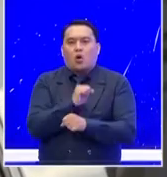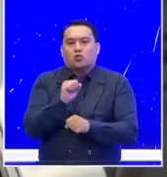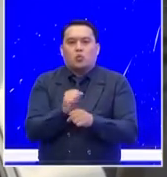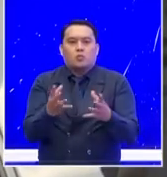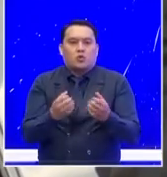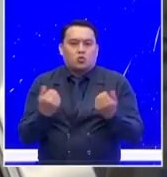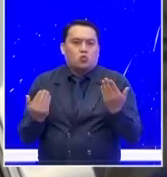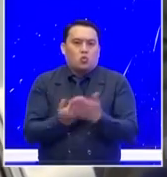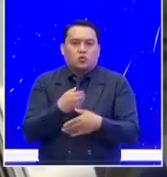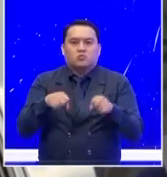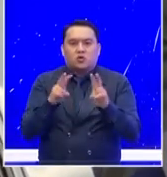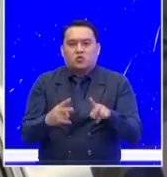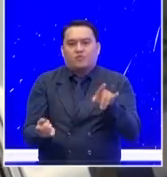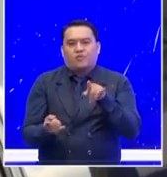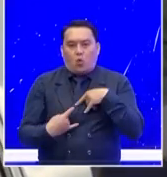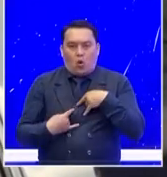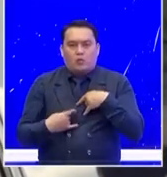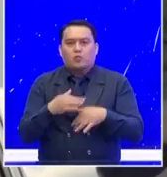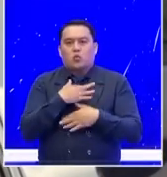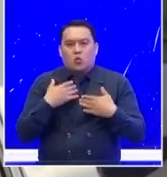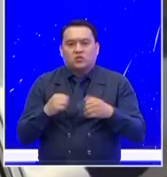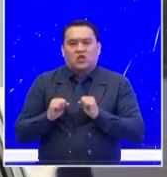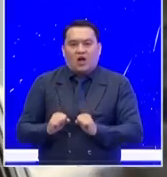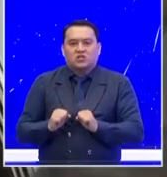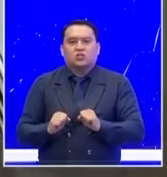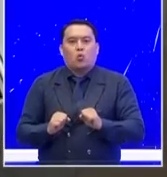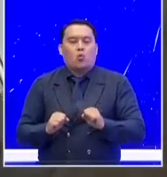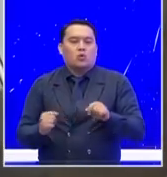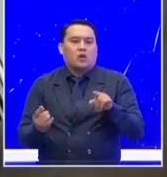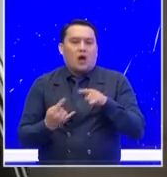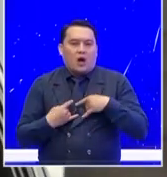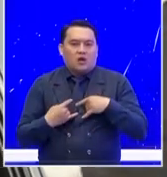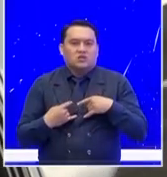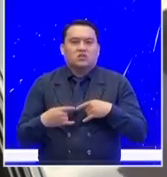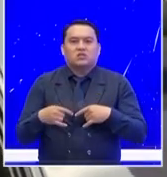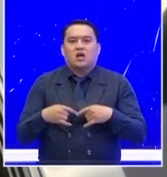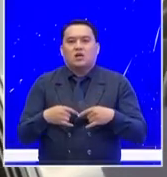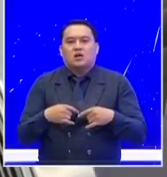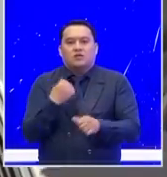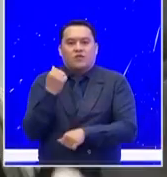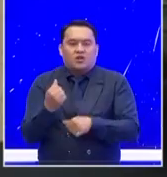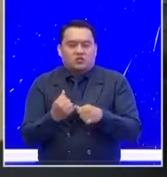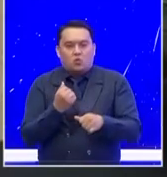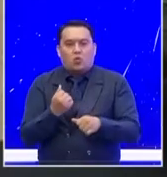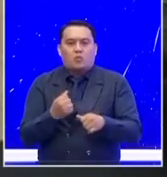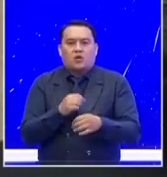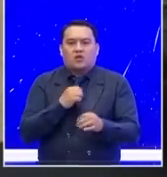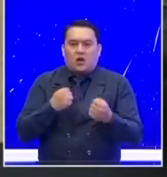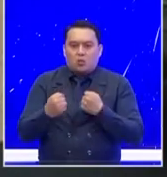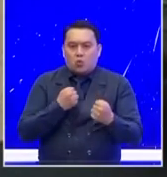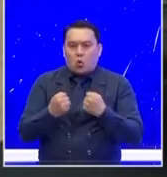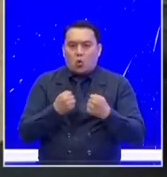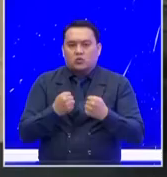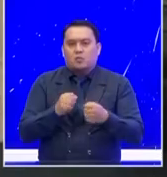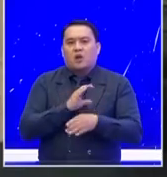получили новую специальную форму. Многоразовый защитный комбинезон из смесевой ткани с водоотталкивающими свойствами.